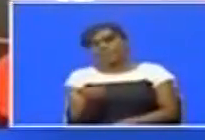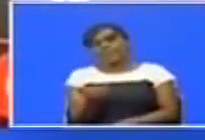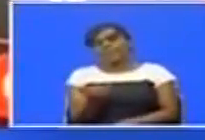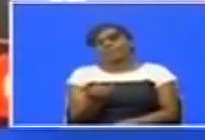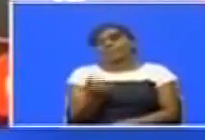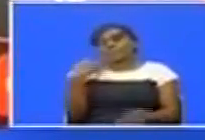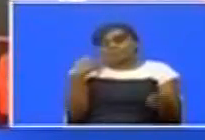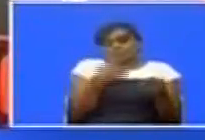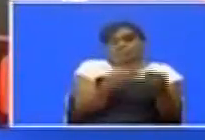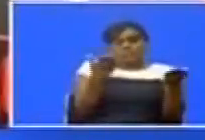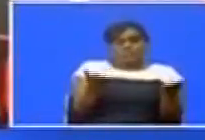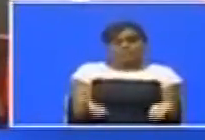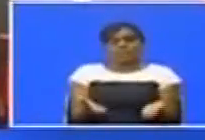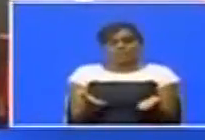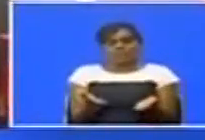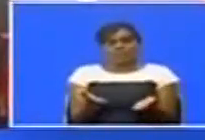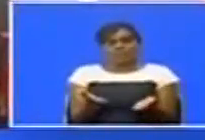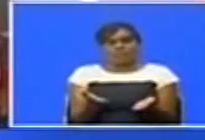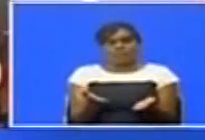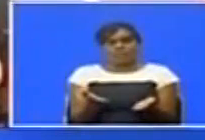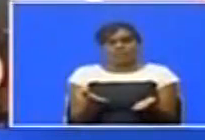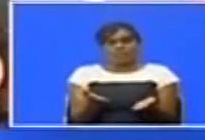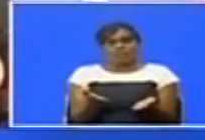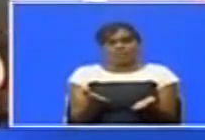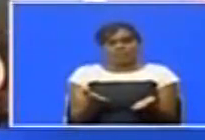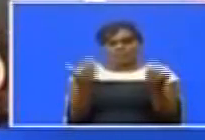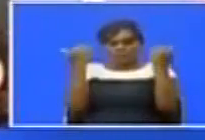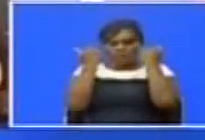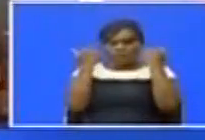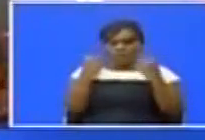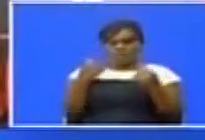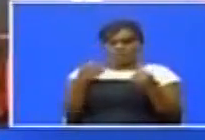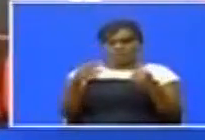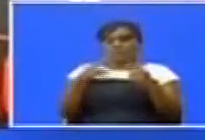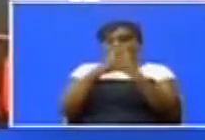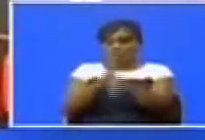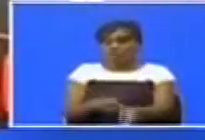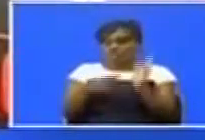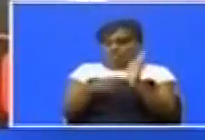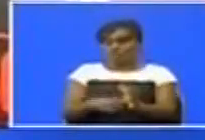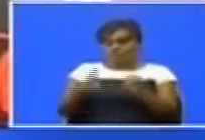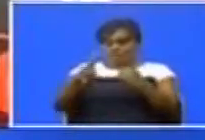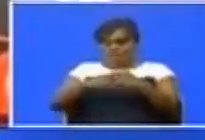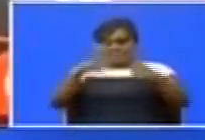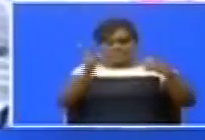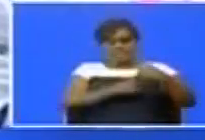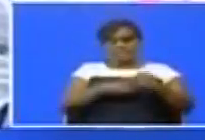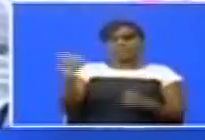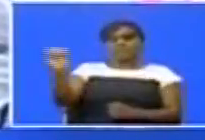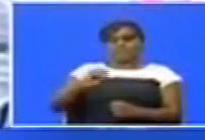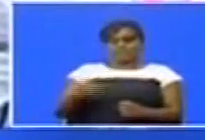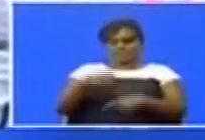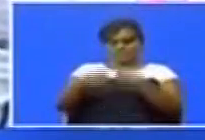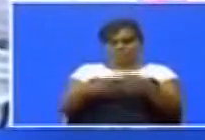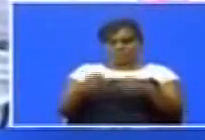because up to now the available reports say that 96% of the people still practice.